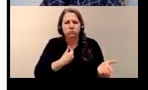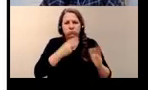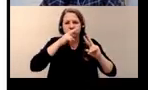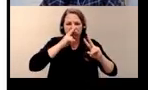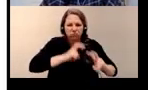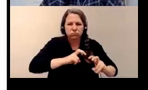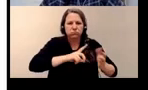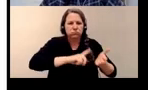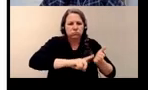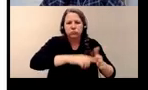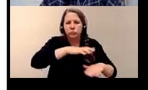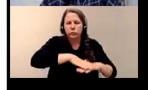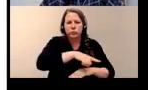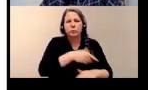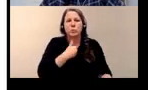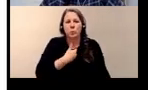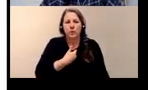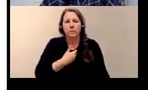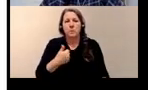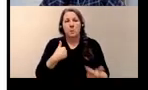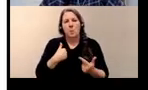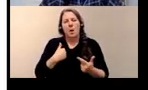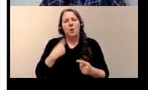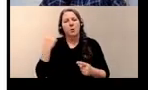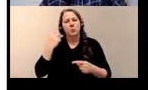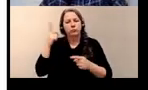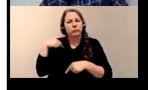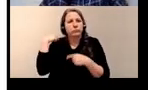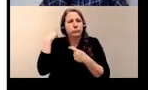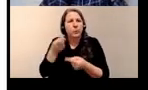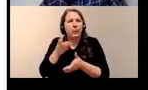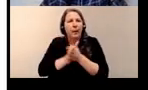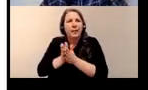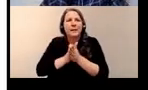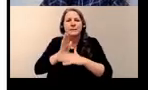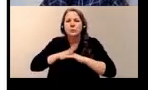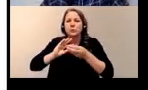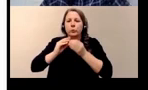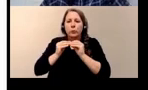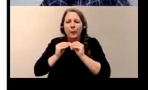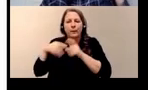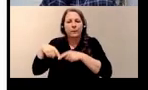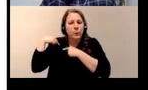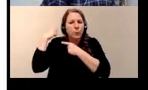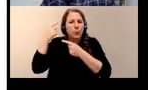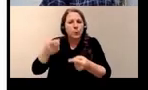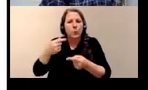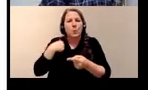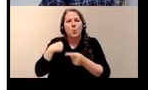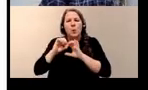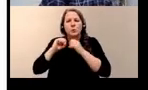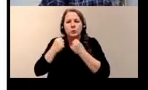Je m'intéresse à la question des usages du numérique hein, depuis une quinzaine d'années. Hein, je suis un